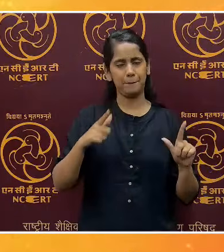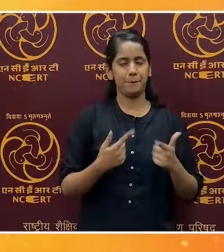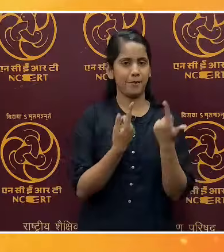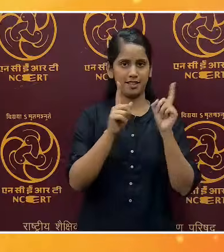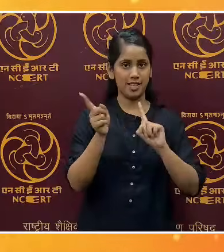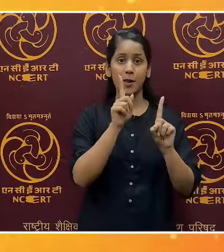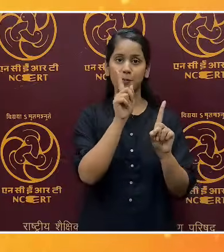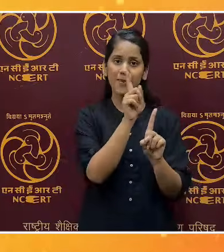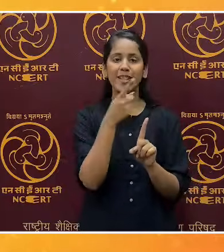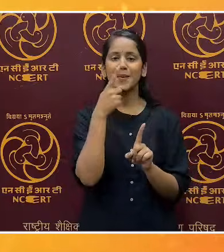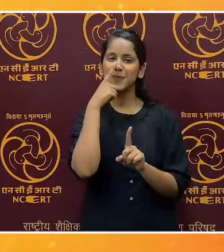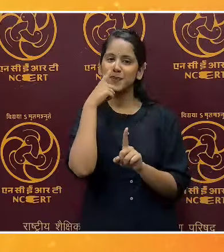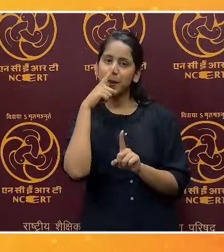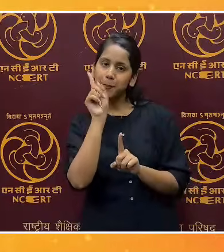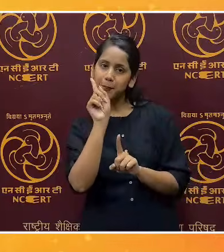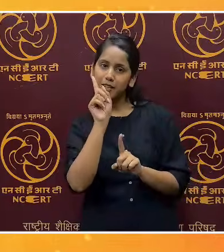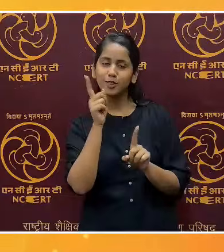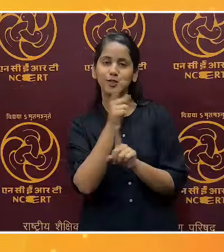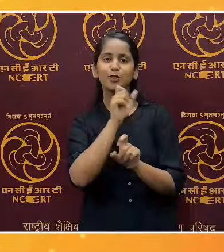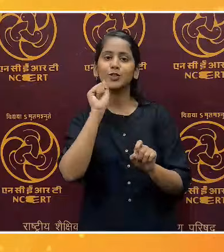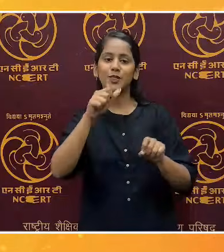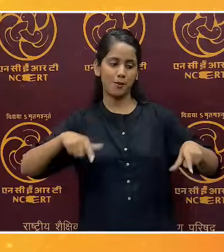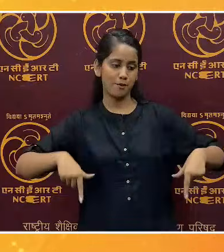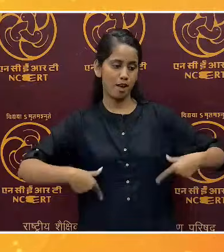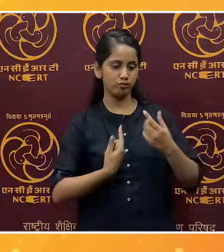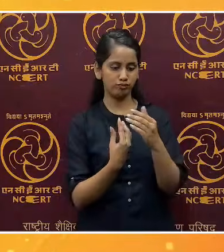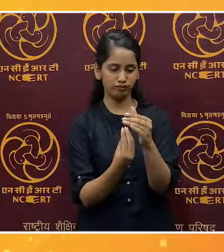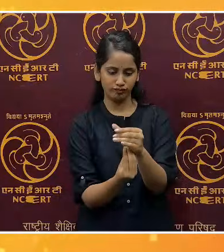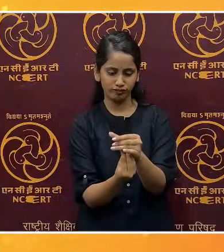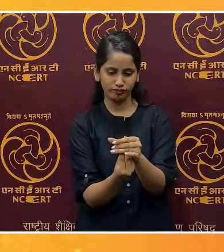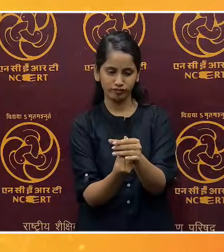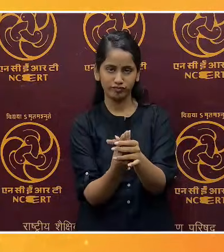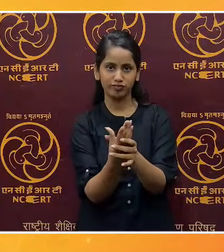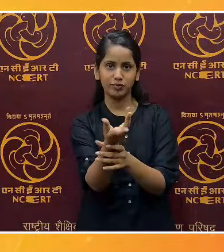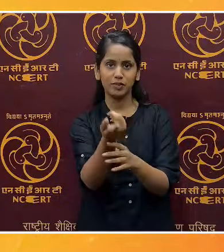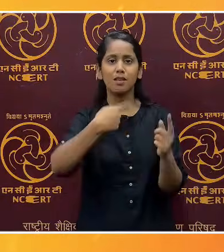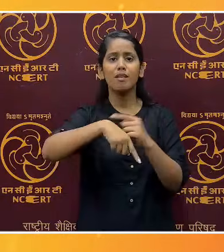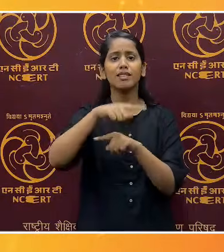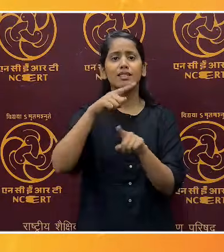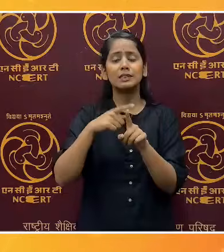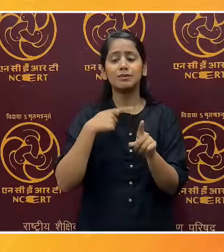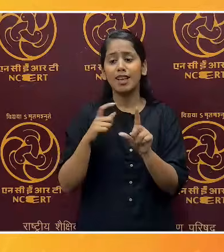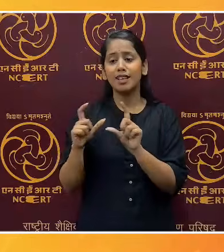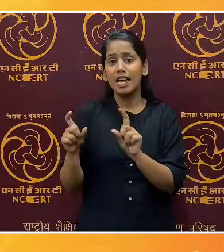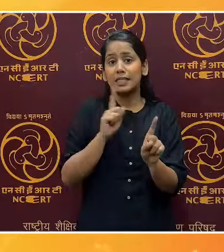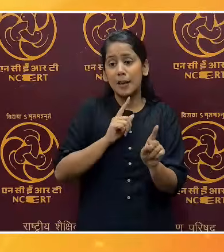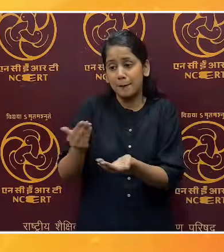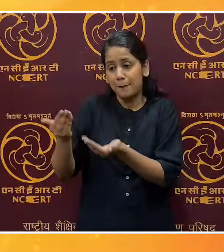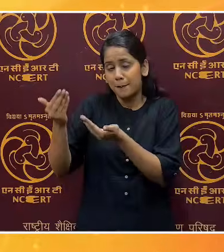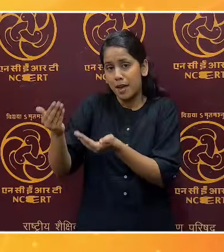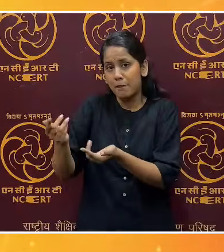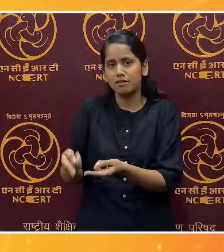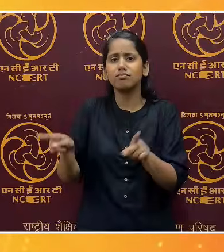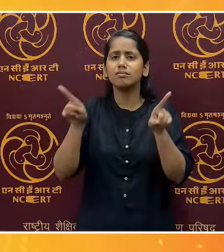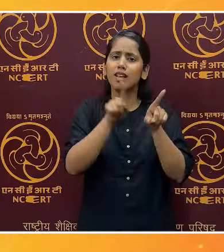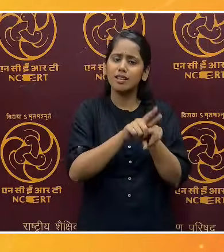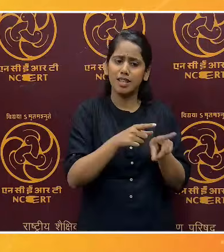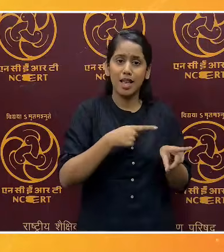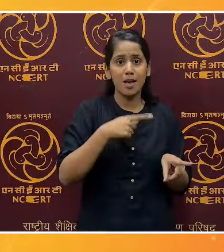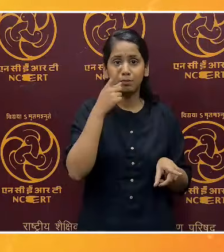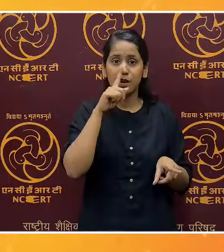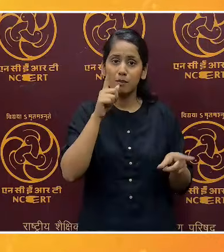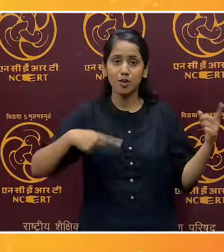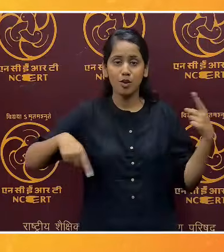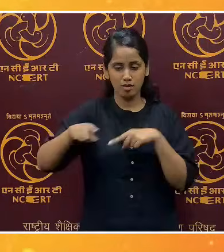लेकिन एक अम्मा थी जिन्होंने पेड़ों को लगाया और उनका अपनी संतान की तरह ध्यान रखा। जैसे हमारी मम्मी हम सबका